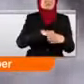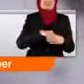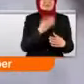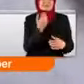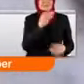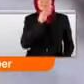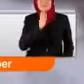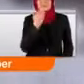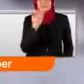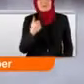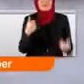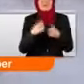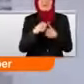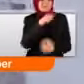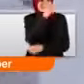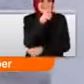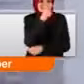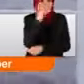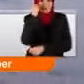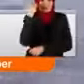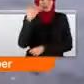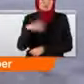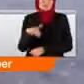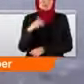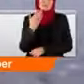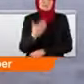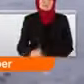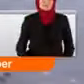eşinin kaybettiği şaşkınlığı görmeye değerdi